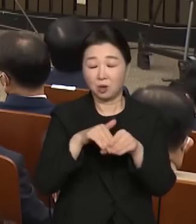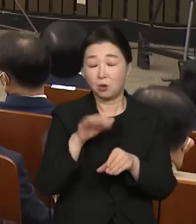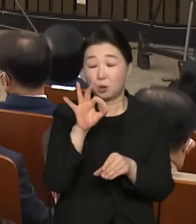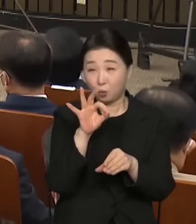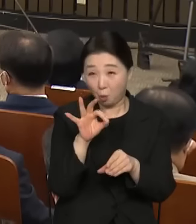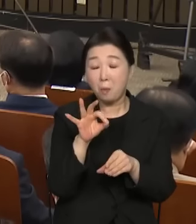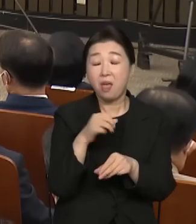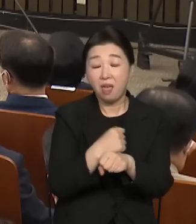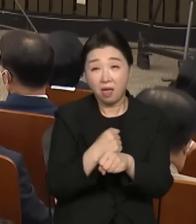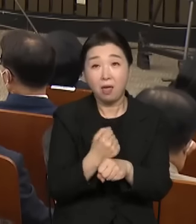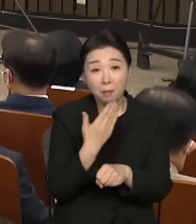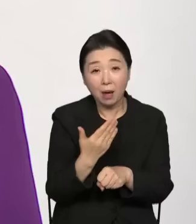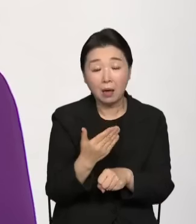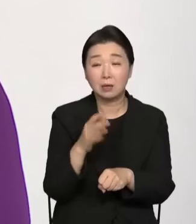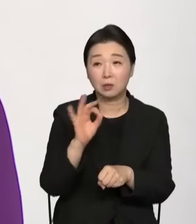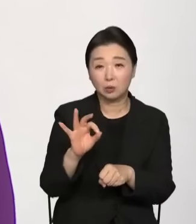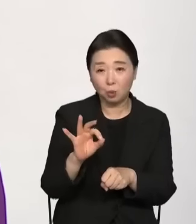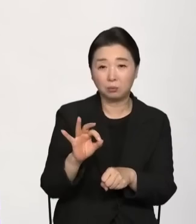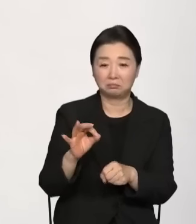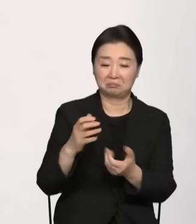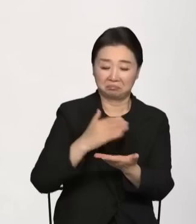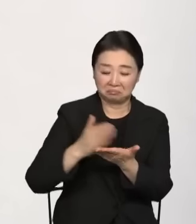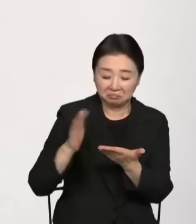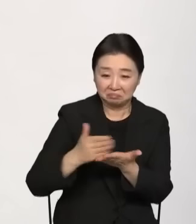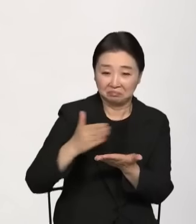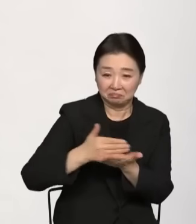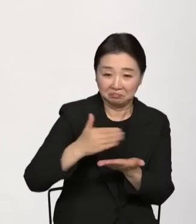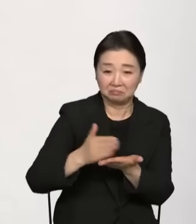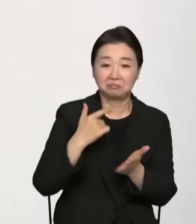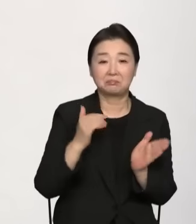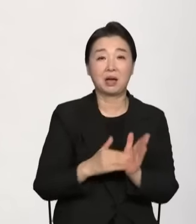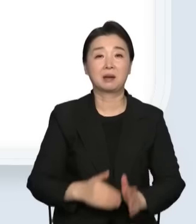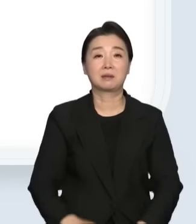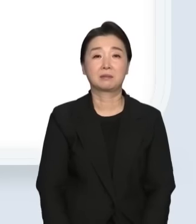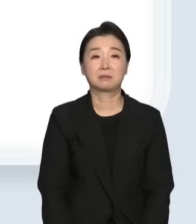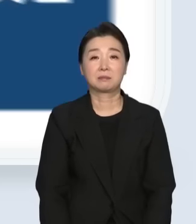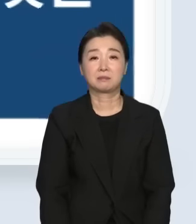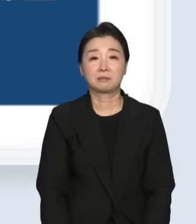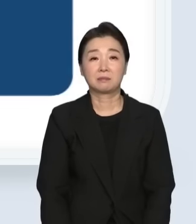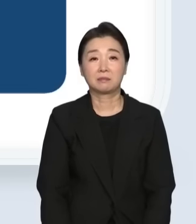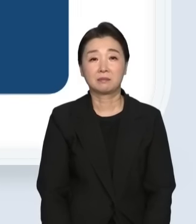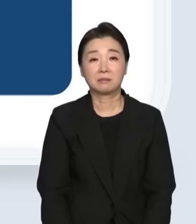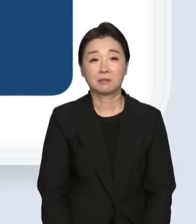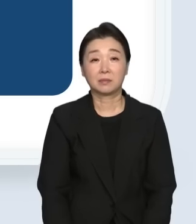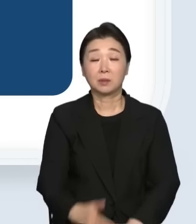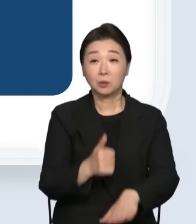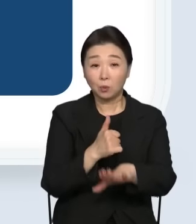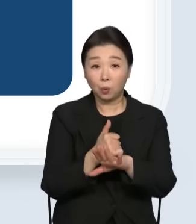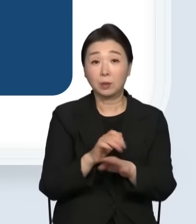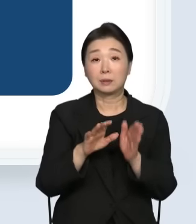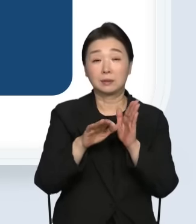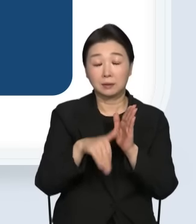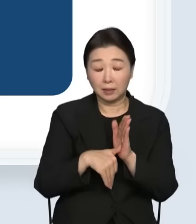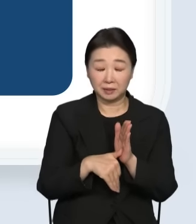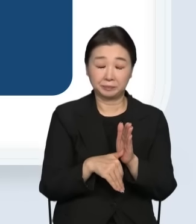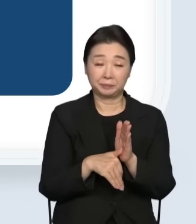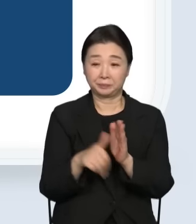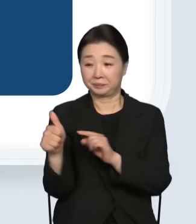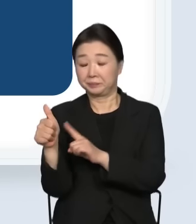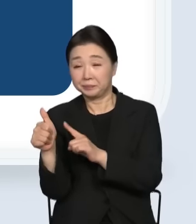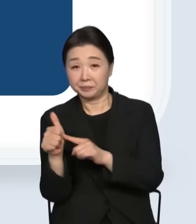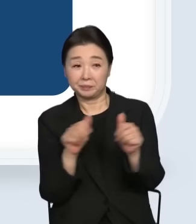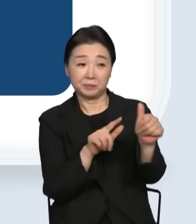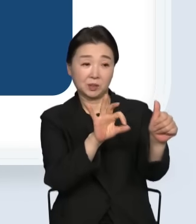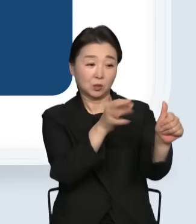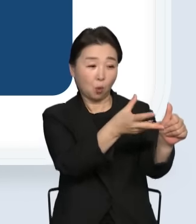을 그을 례 쳐 것이라고 했 그러면서 당시가 명에게 돈을